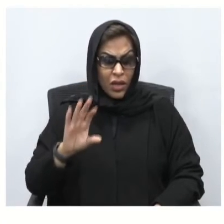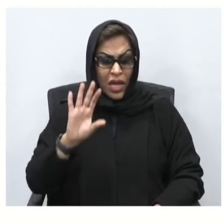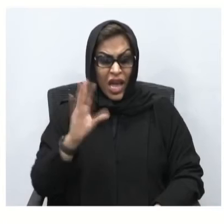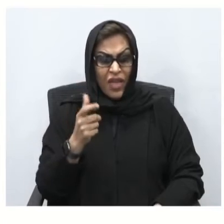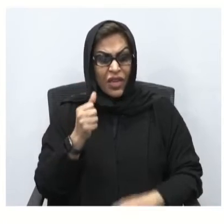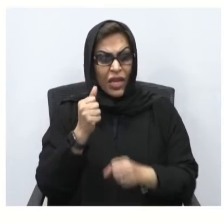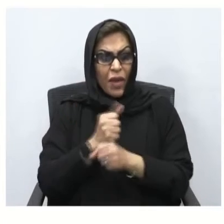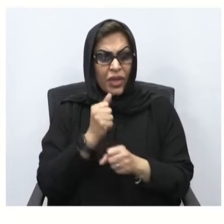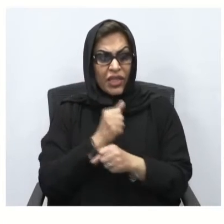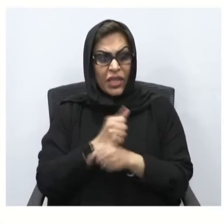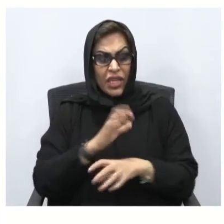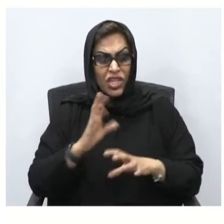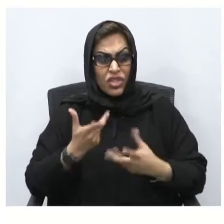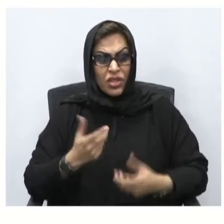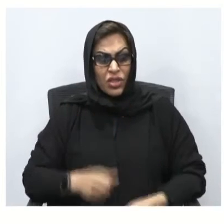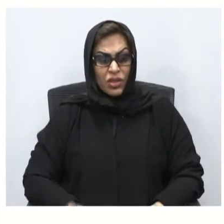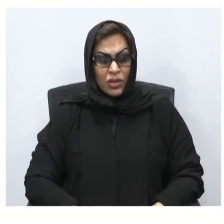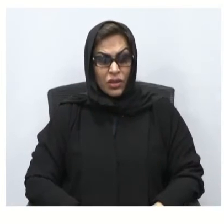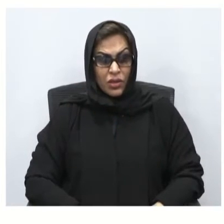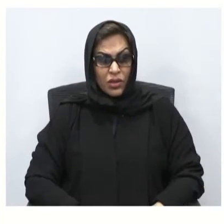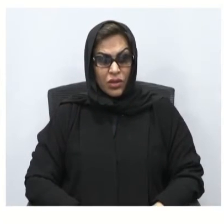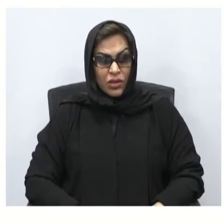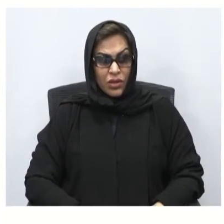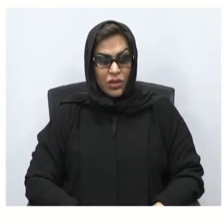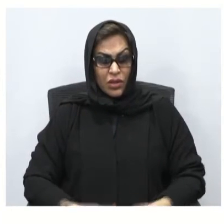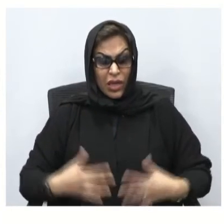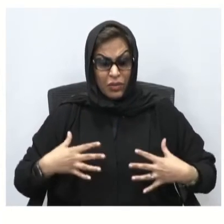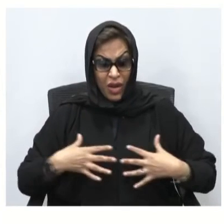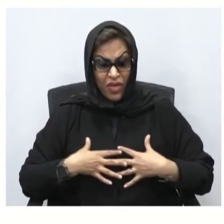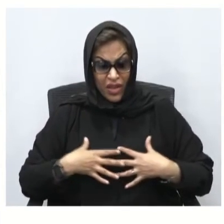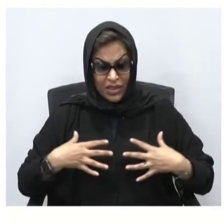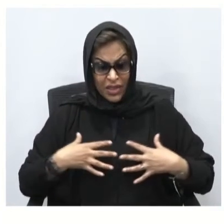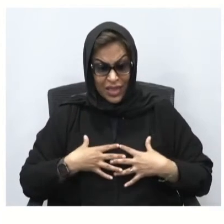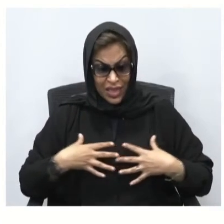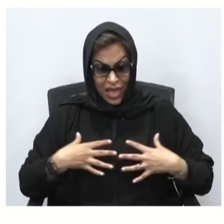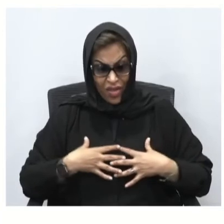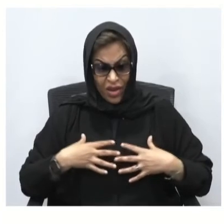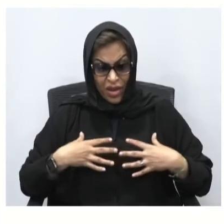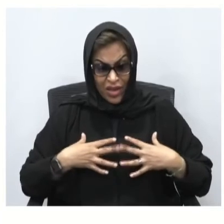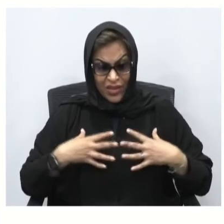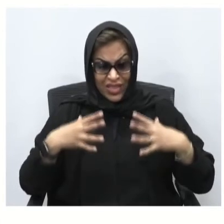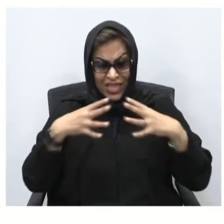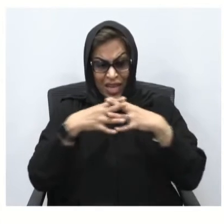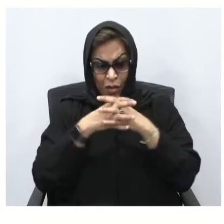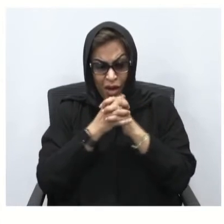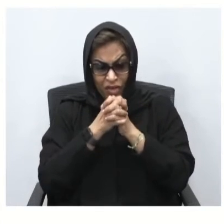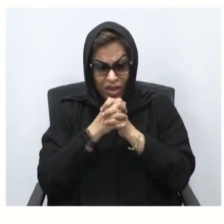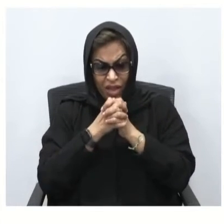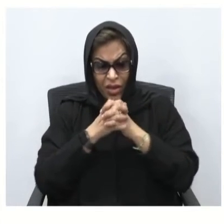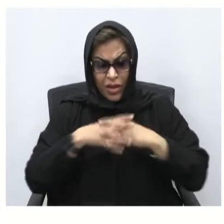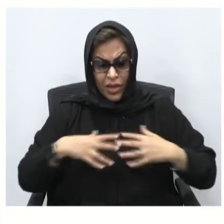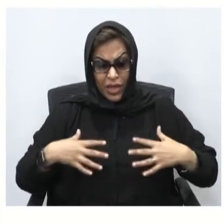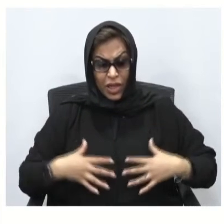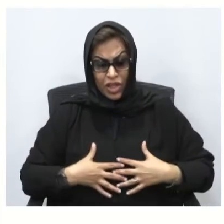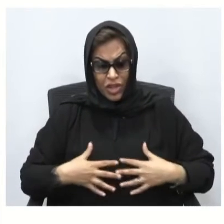العمليه نتيجه لتشنجات او انقباضات في عضله الحجاب الحاجز